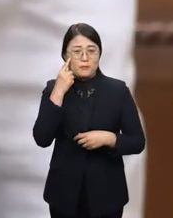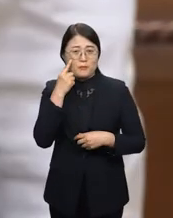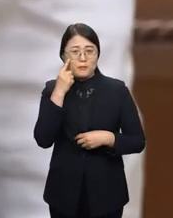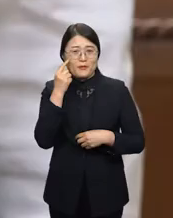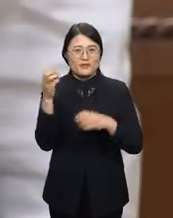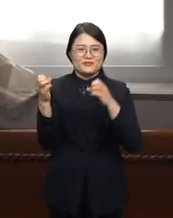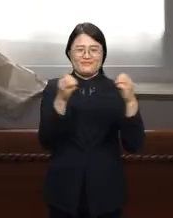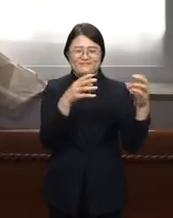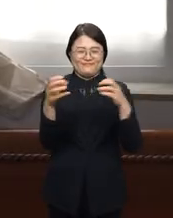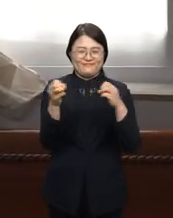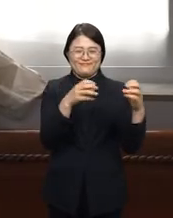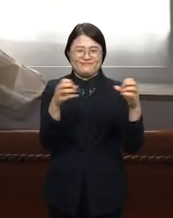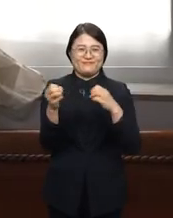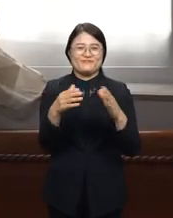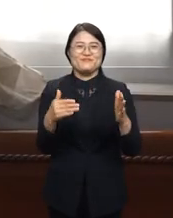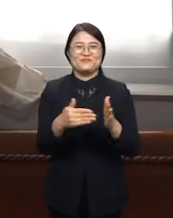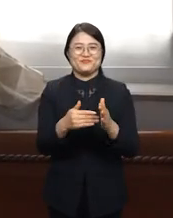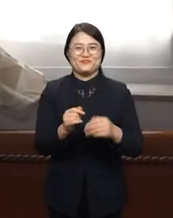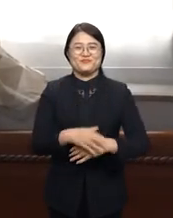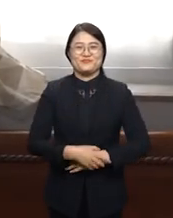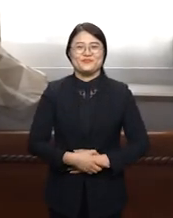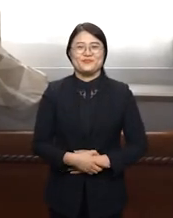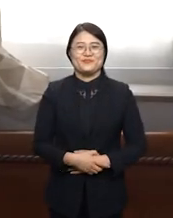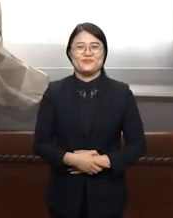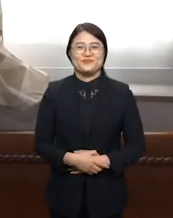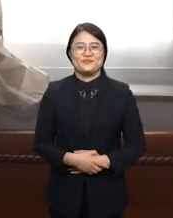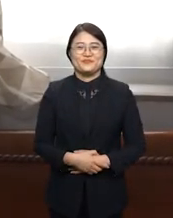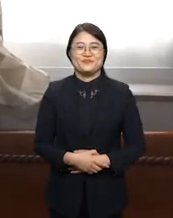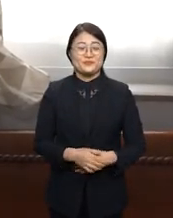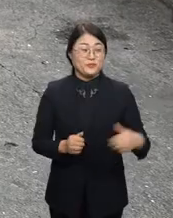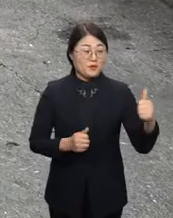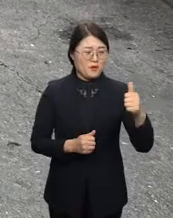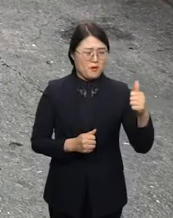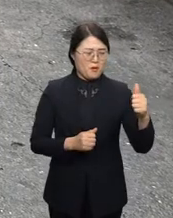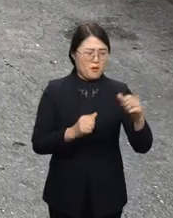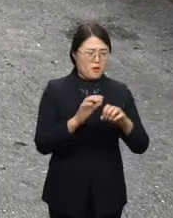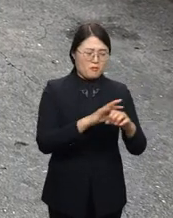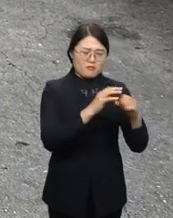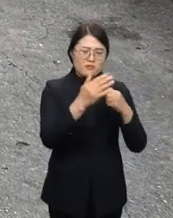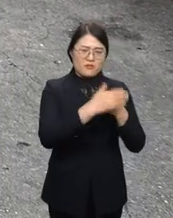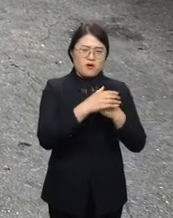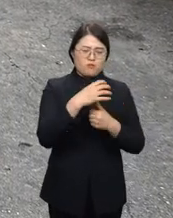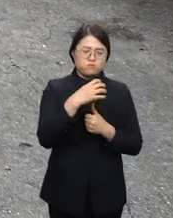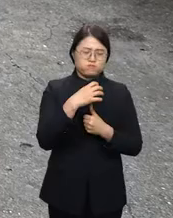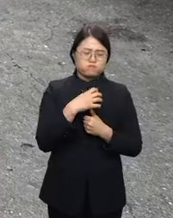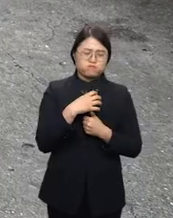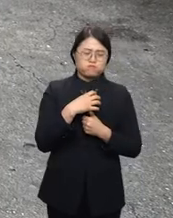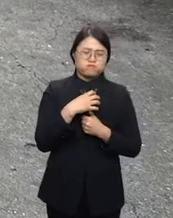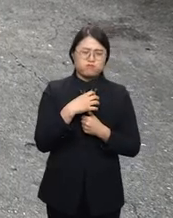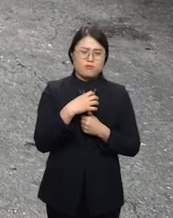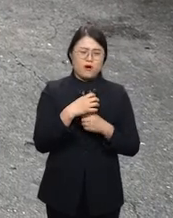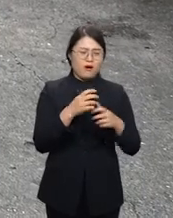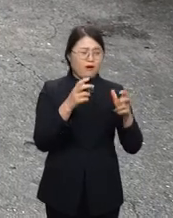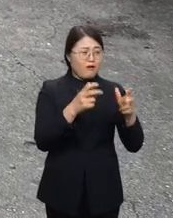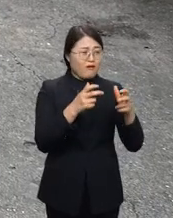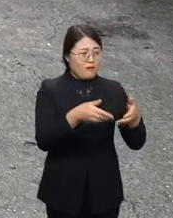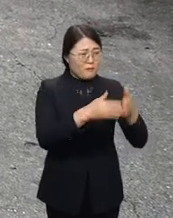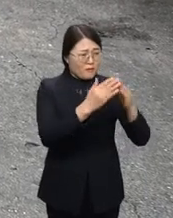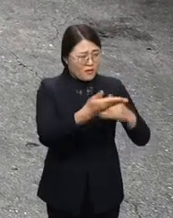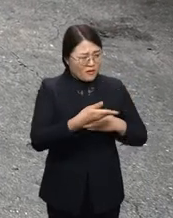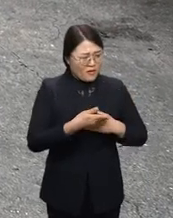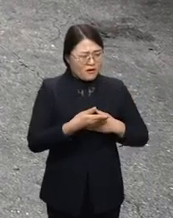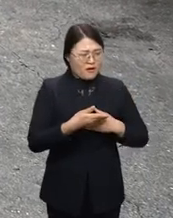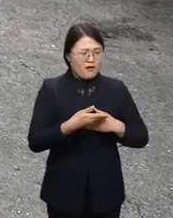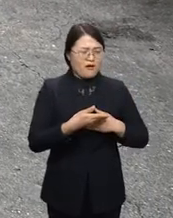작동시켜보며 환담을 나눴습니다. 김모 씨는 코로나로 외출도 어려운 상황에 에어컨을 지원해